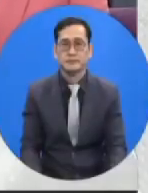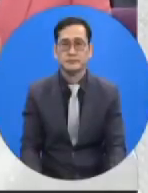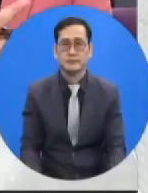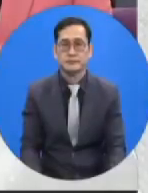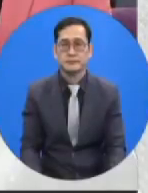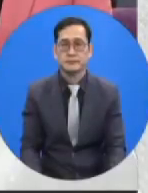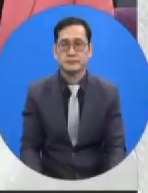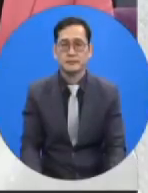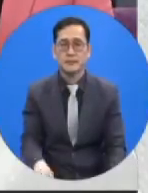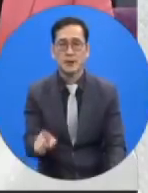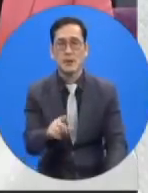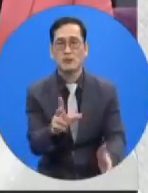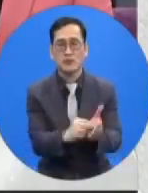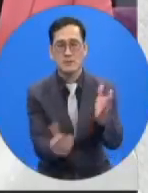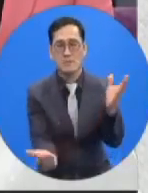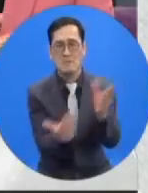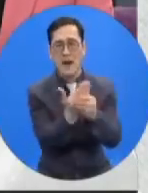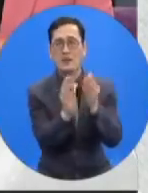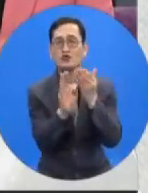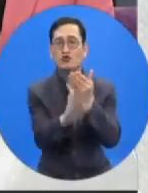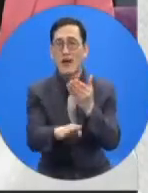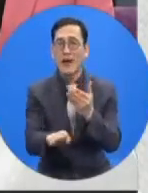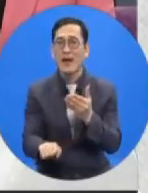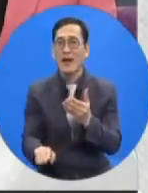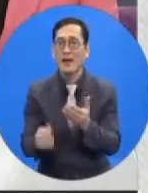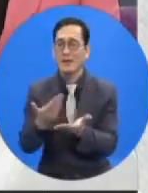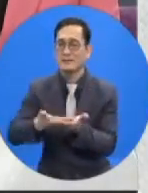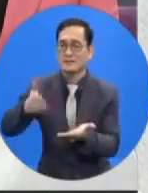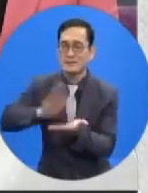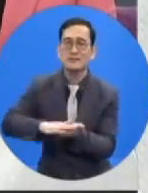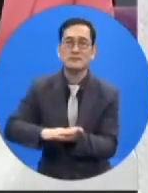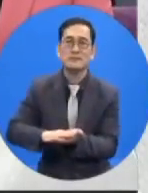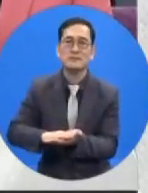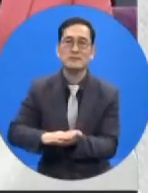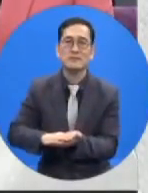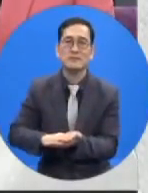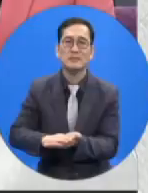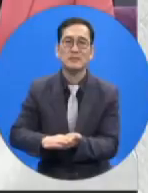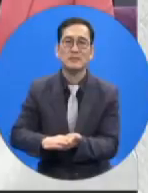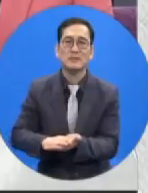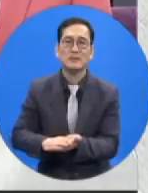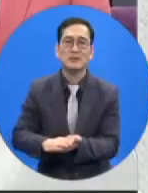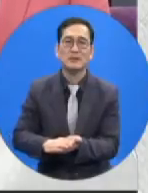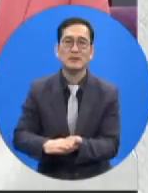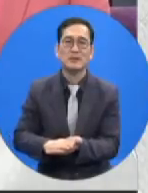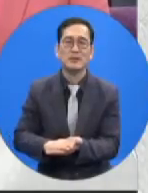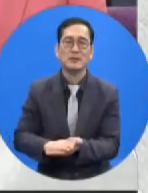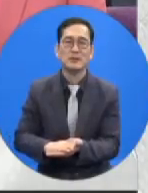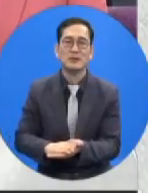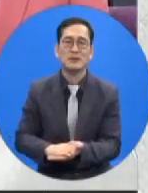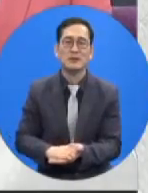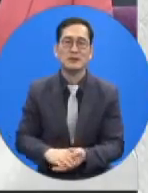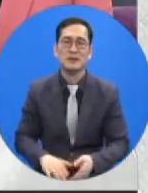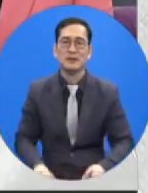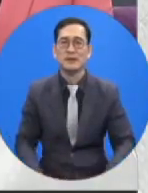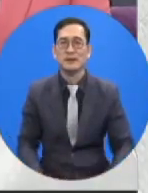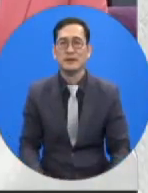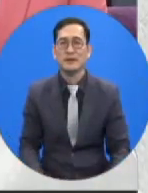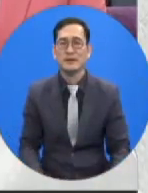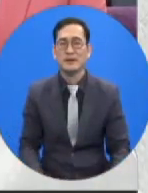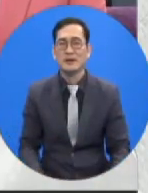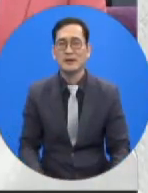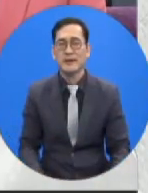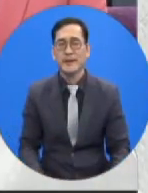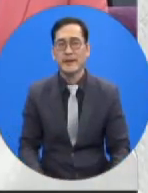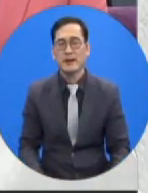항상 벌어지고 난 다음에 그 다음에 쫓아가는 행정이 있잖아요. 그러면 피해자들을 위해서는 어떤 대책을 좀